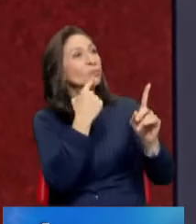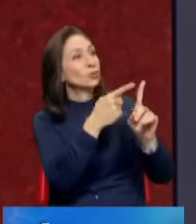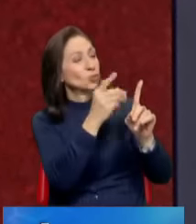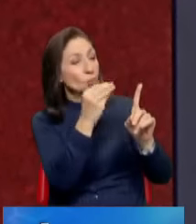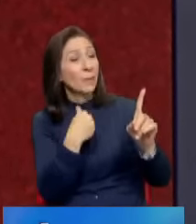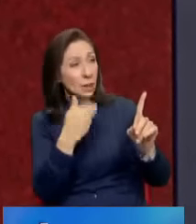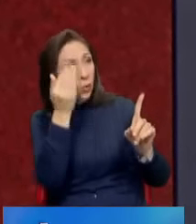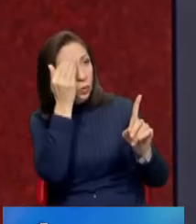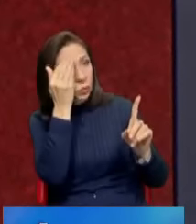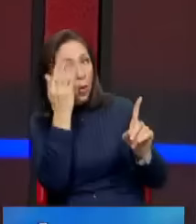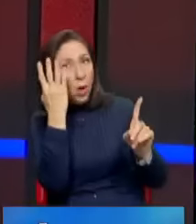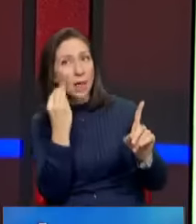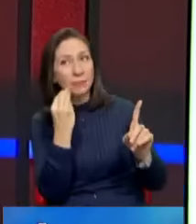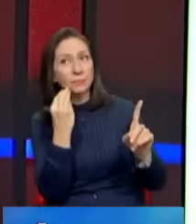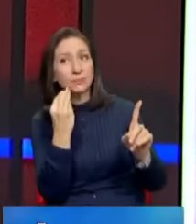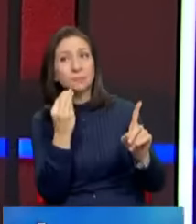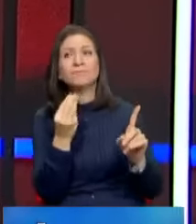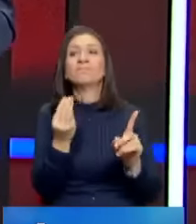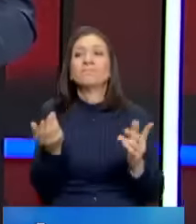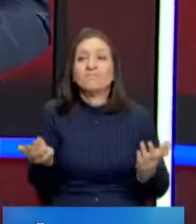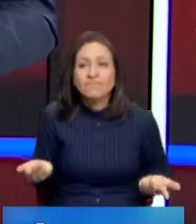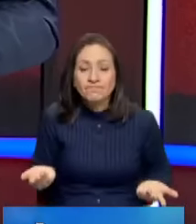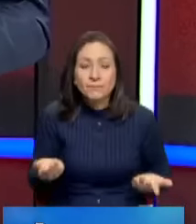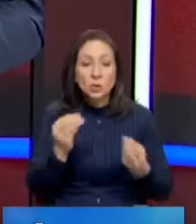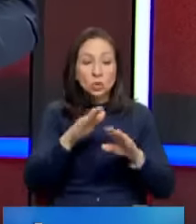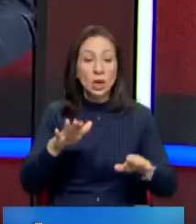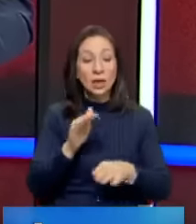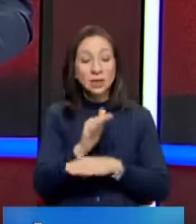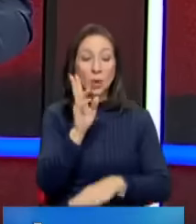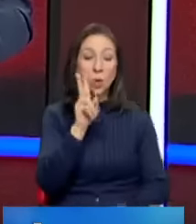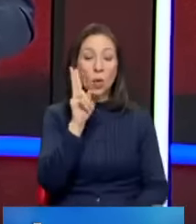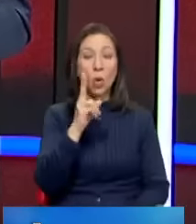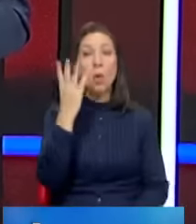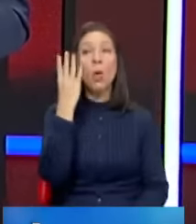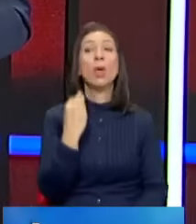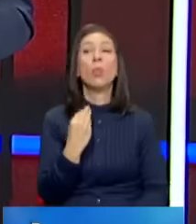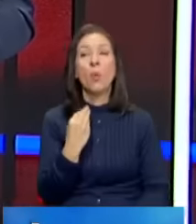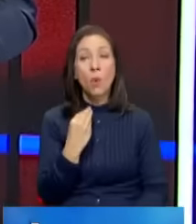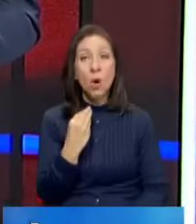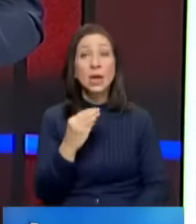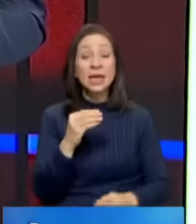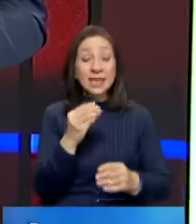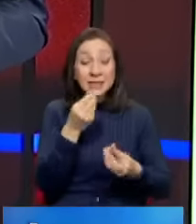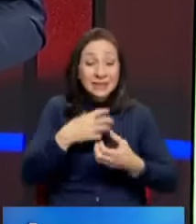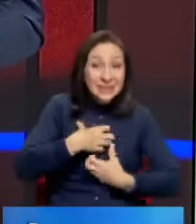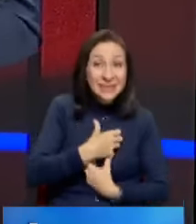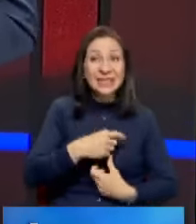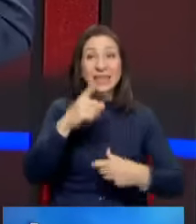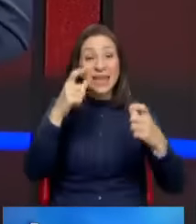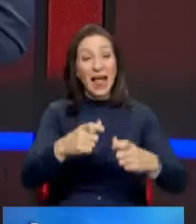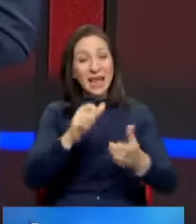yoksulluğu diyor. Yoksulluğu çocuklar ne yazık ki yaşayarak öğreniyor. Ve geçim derdi günün yerel gazetelerinin